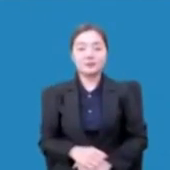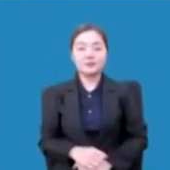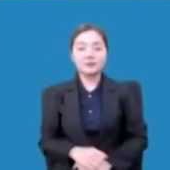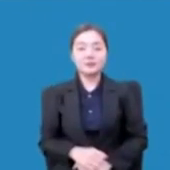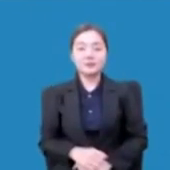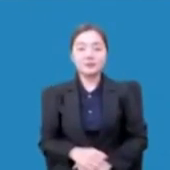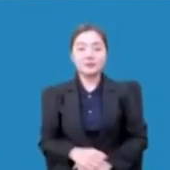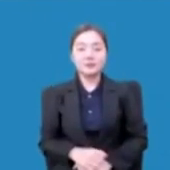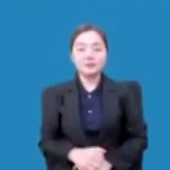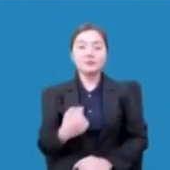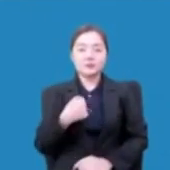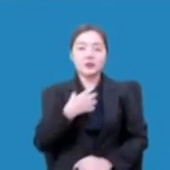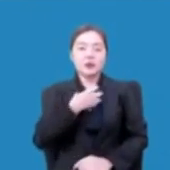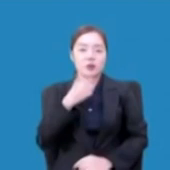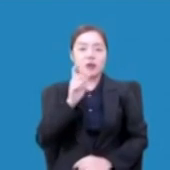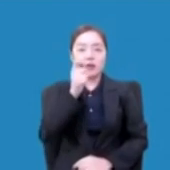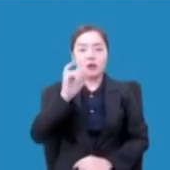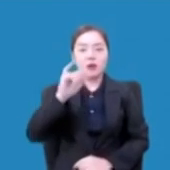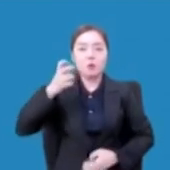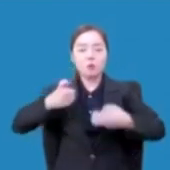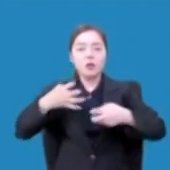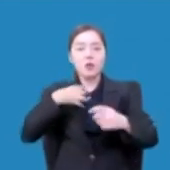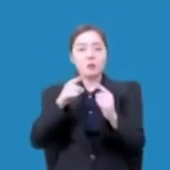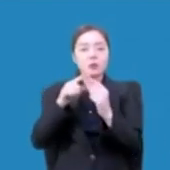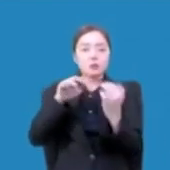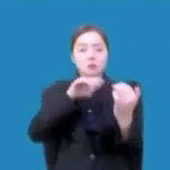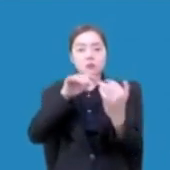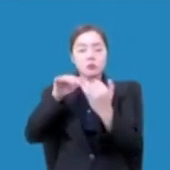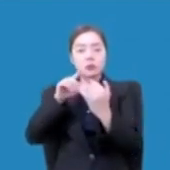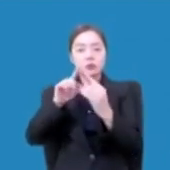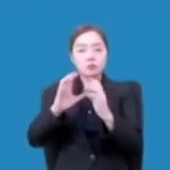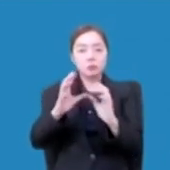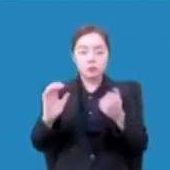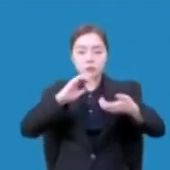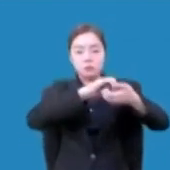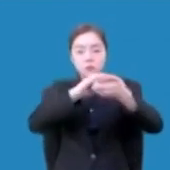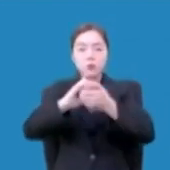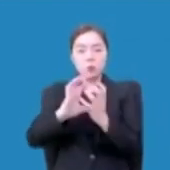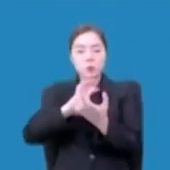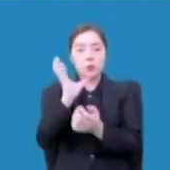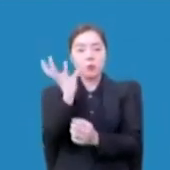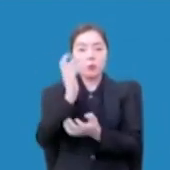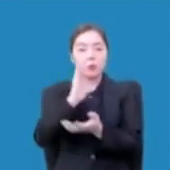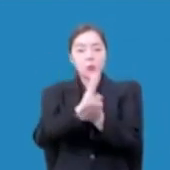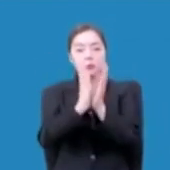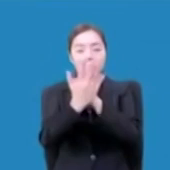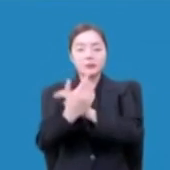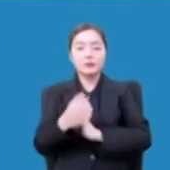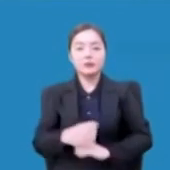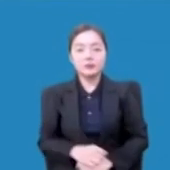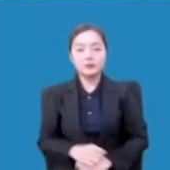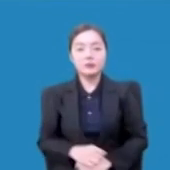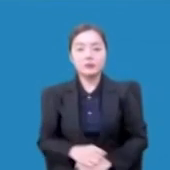เชื่อมประเทศไทยกับโลกอย่างคึกคักนะครับเมื่อโลกเปลี่ยนไทยก็ต้องปรับสุดที่ใช้ AI ของอาสาทำหน้า